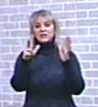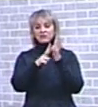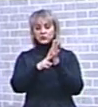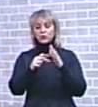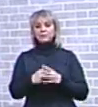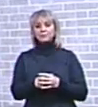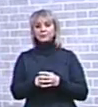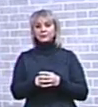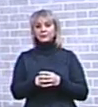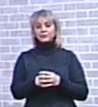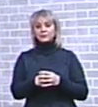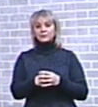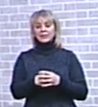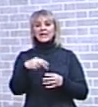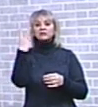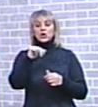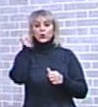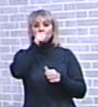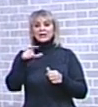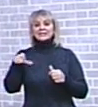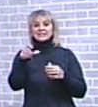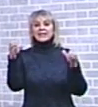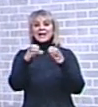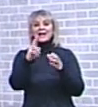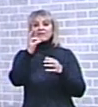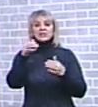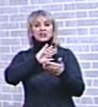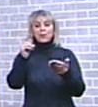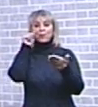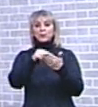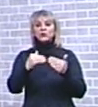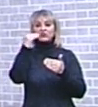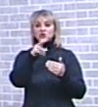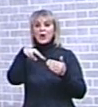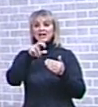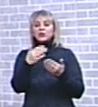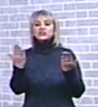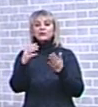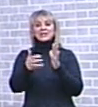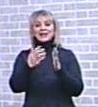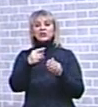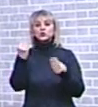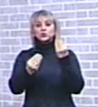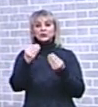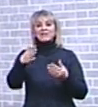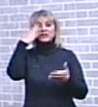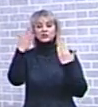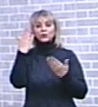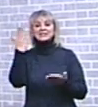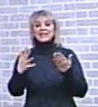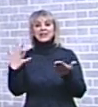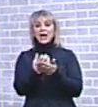19:30. Второй год донские команды КВН не попадают в высшую лигу. Чего не хватает шутникам? Веселости